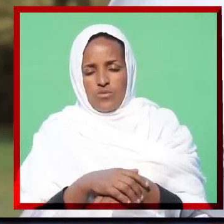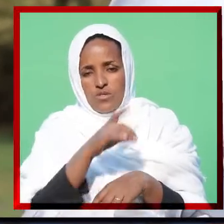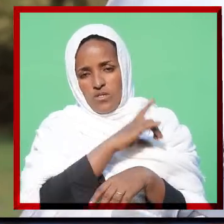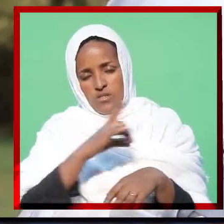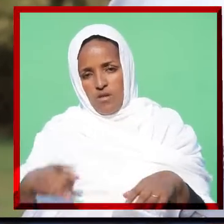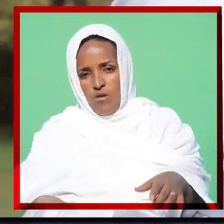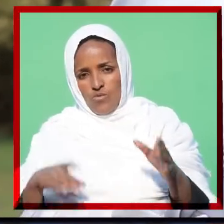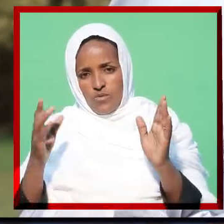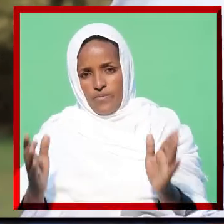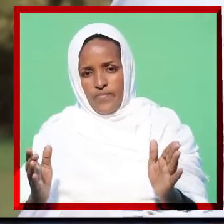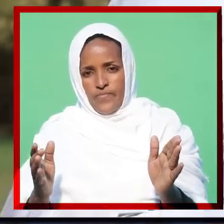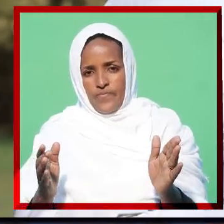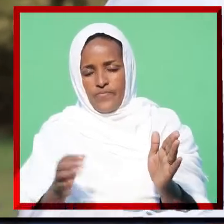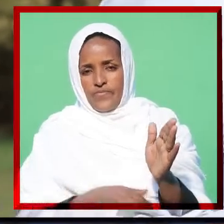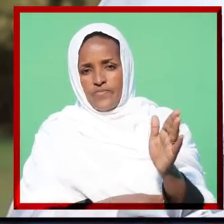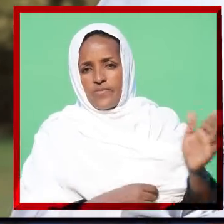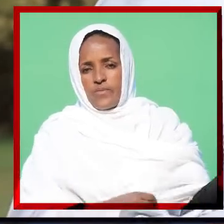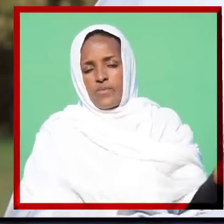ክርስቲያኖች